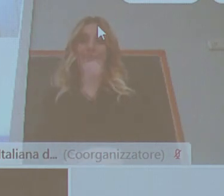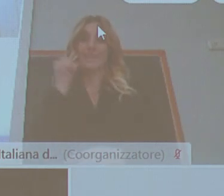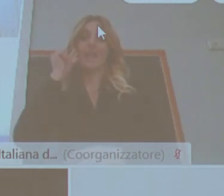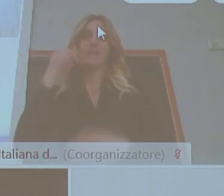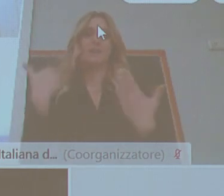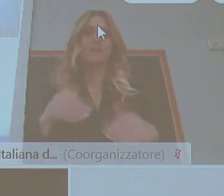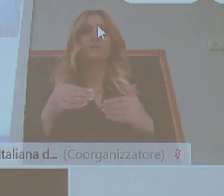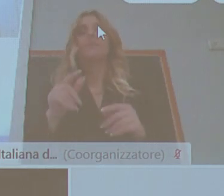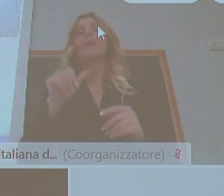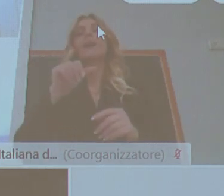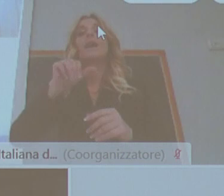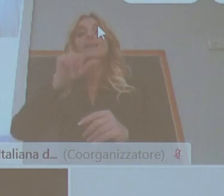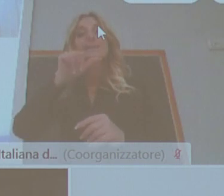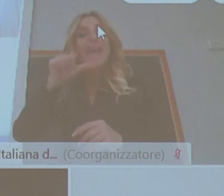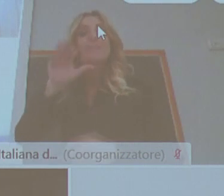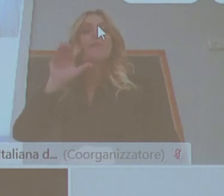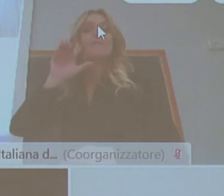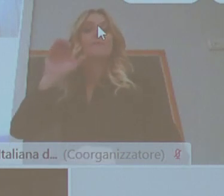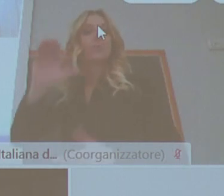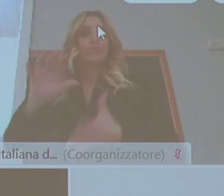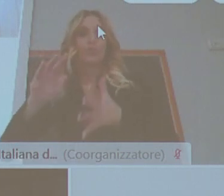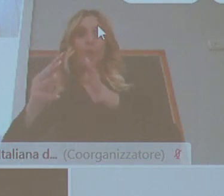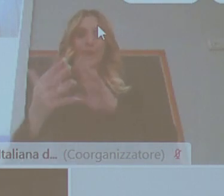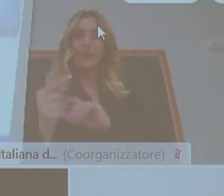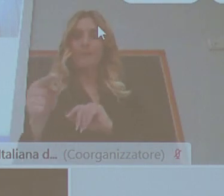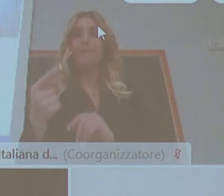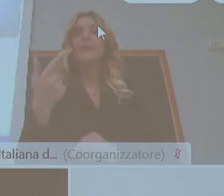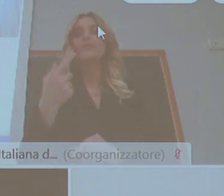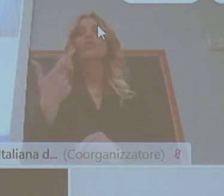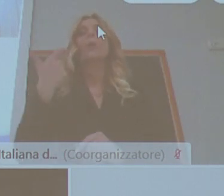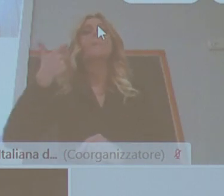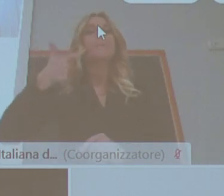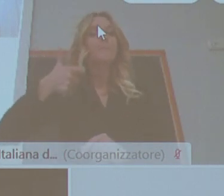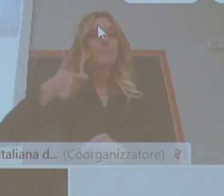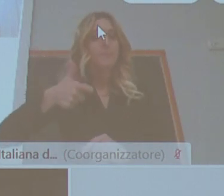sul processo del cambiamento perché crea la predisposizione